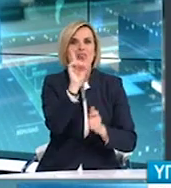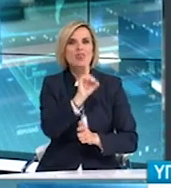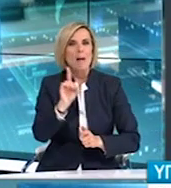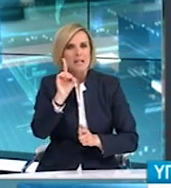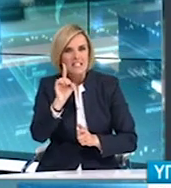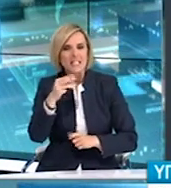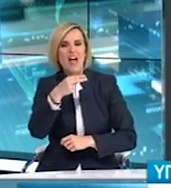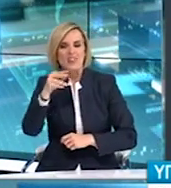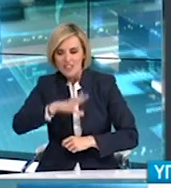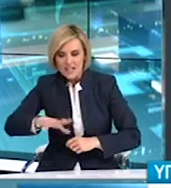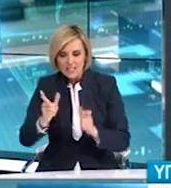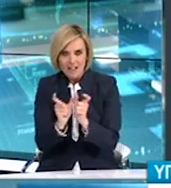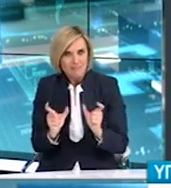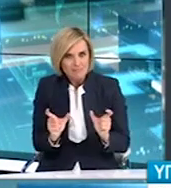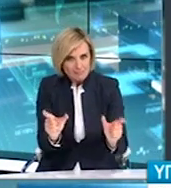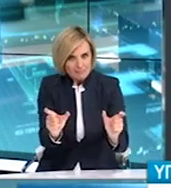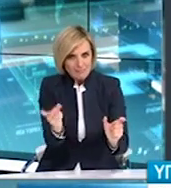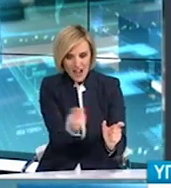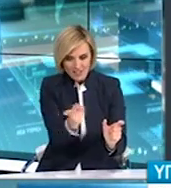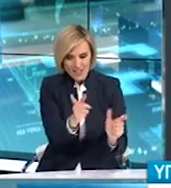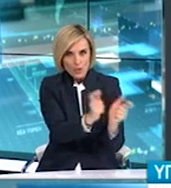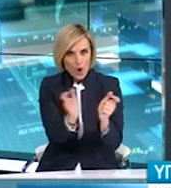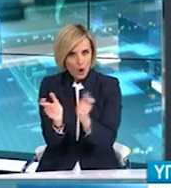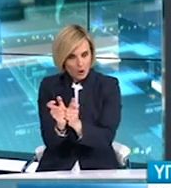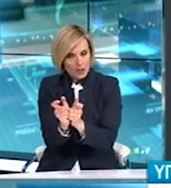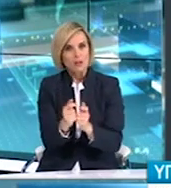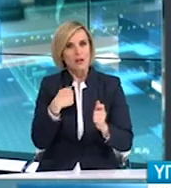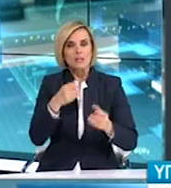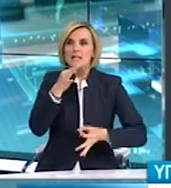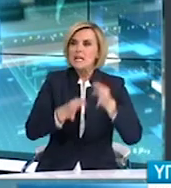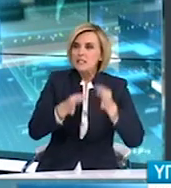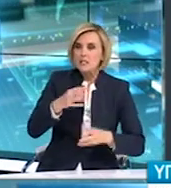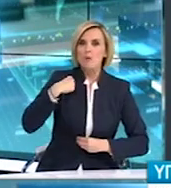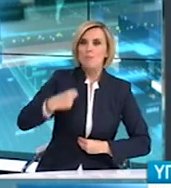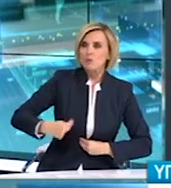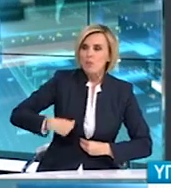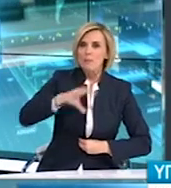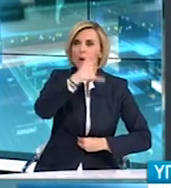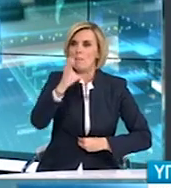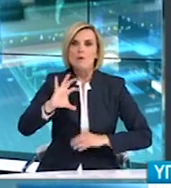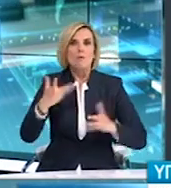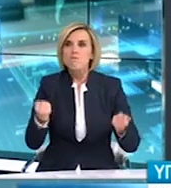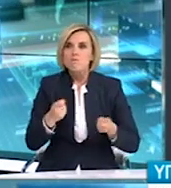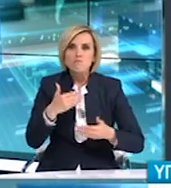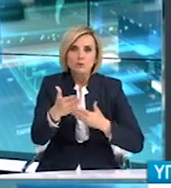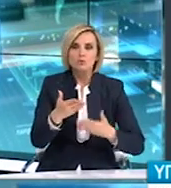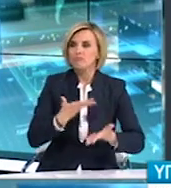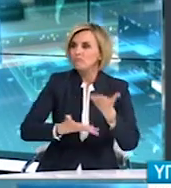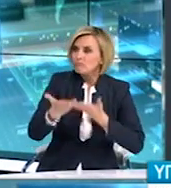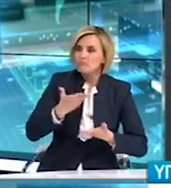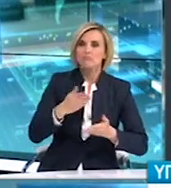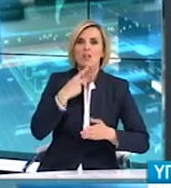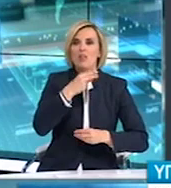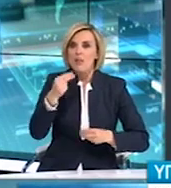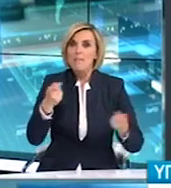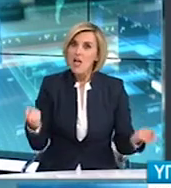βρεθώ στη Σμύνθη για να συζητήσουμε με τον αντίστοιχο Δήμαρχο και τον Περιφερειάρχη τα ζητήματα που αφορούν